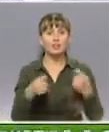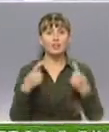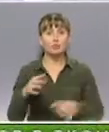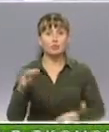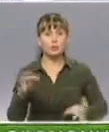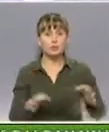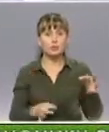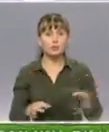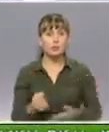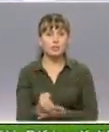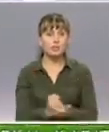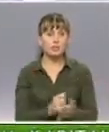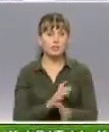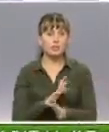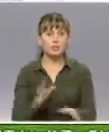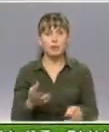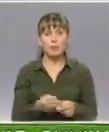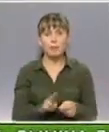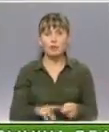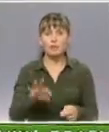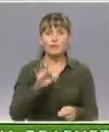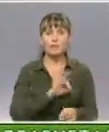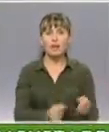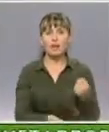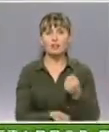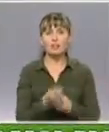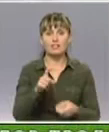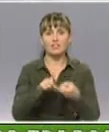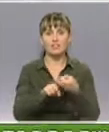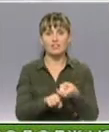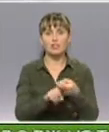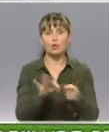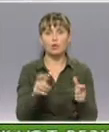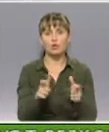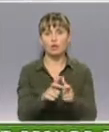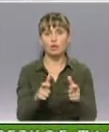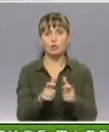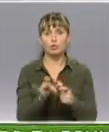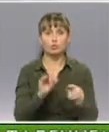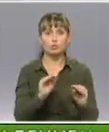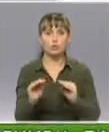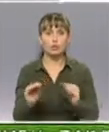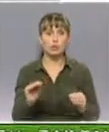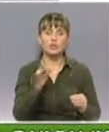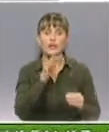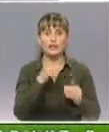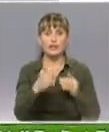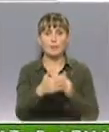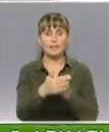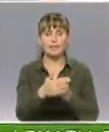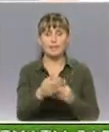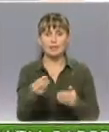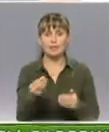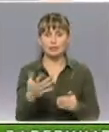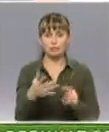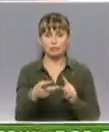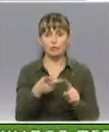не запаслись топливом, поэтому потребители оказались в зависимости от талонов и установленных лимитов. Вот второй день